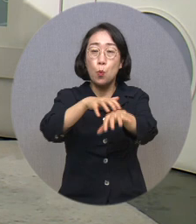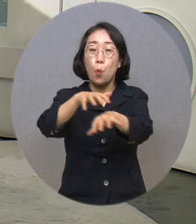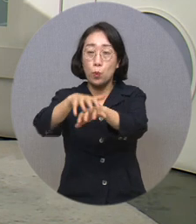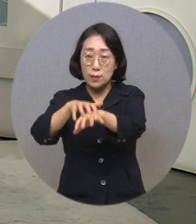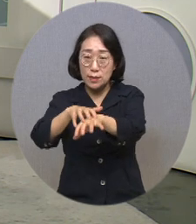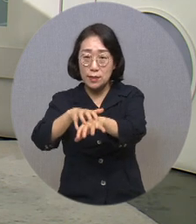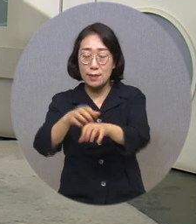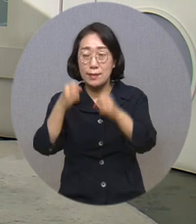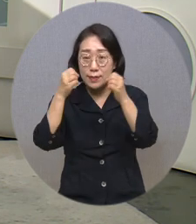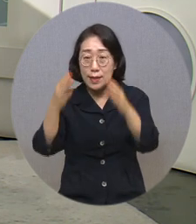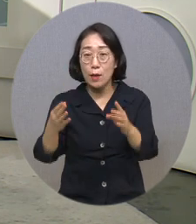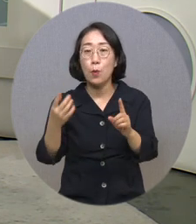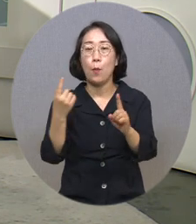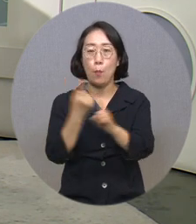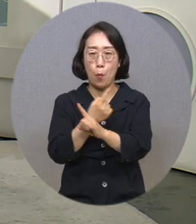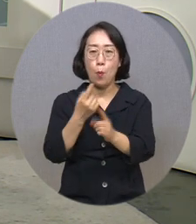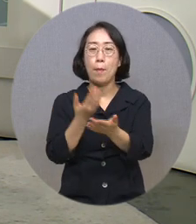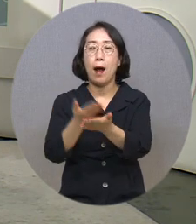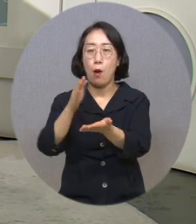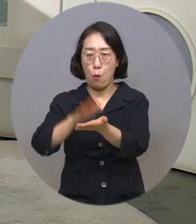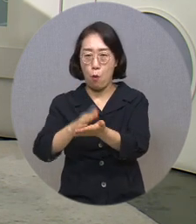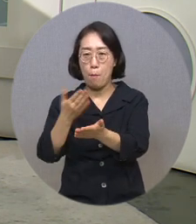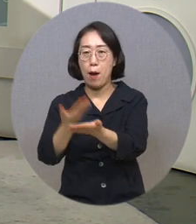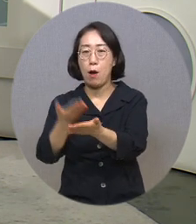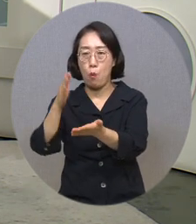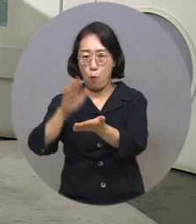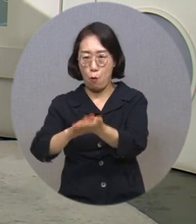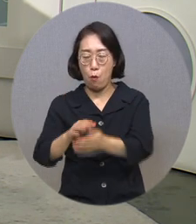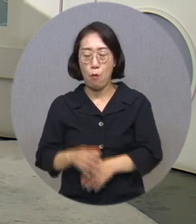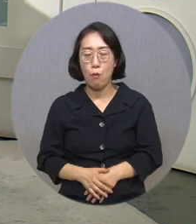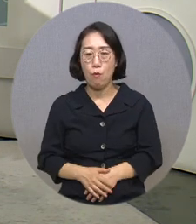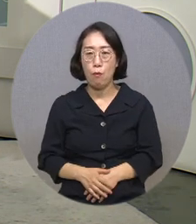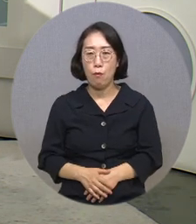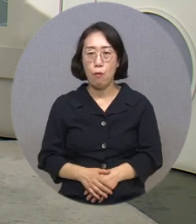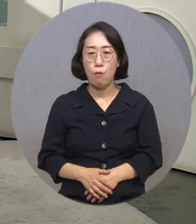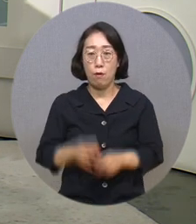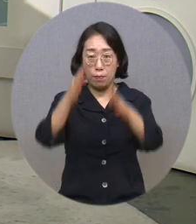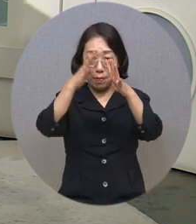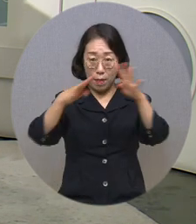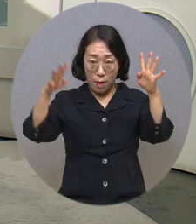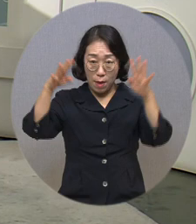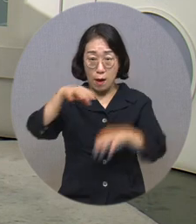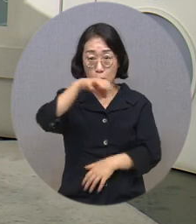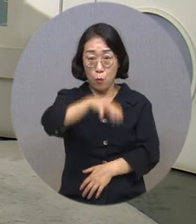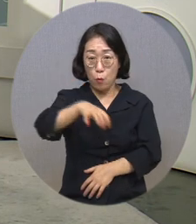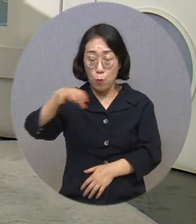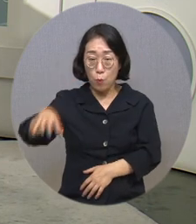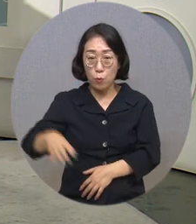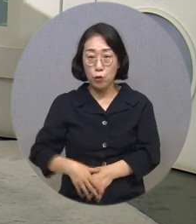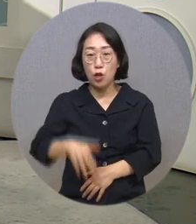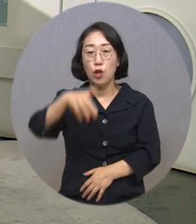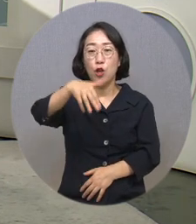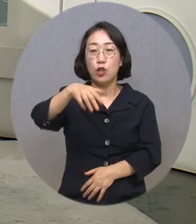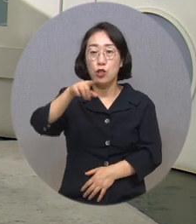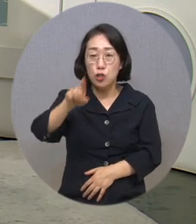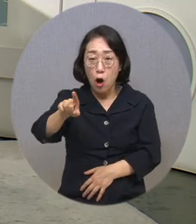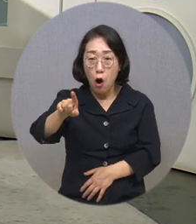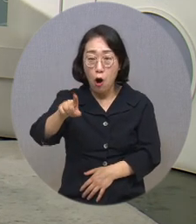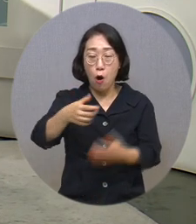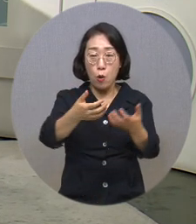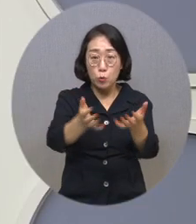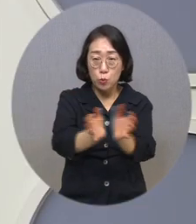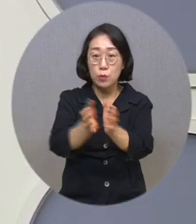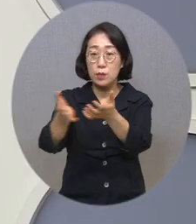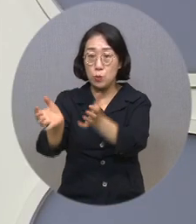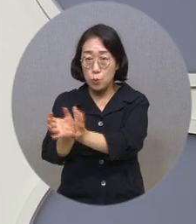개편입니다. 항상. 예, 그래서 각 대학에는 이제 물론 처별로 이렇게 다 조직이 되어 있습니다. 그런데 네.